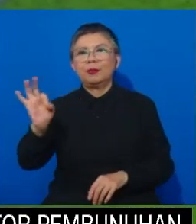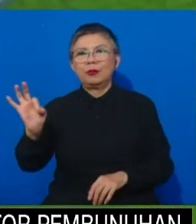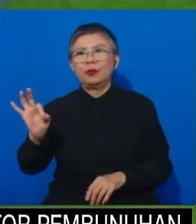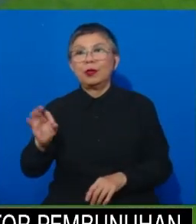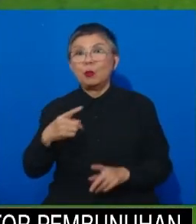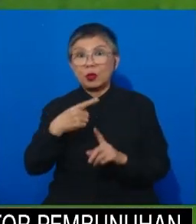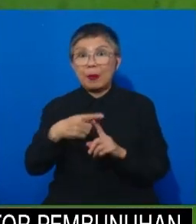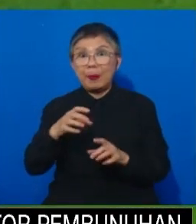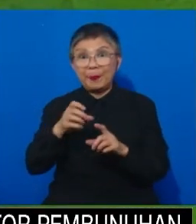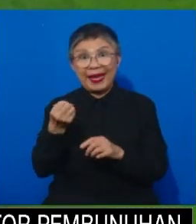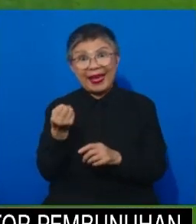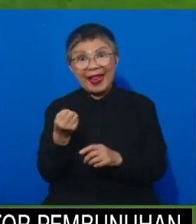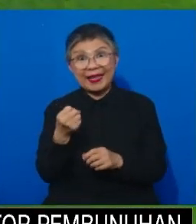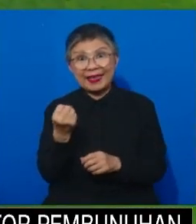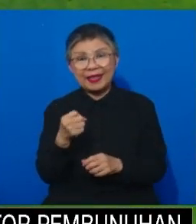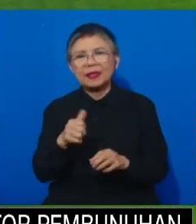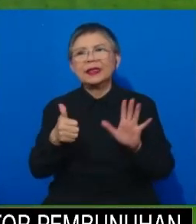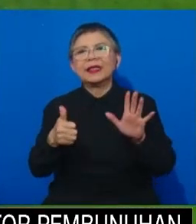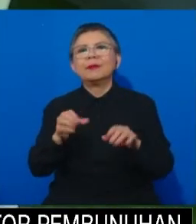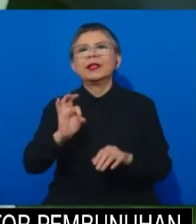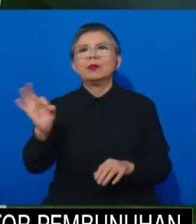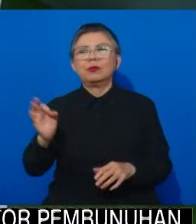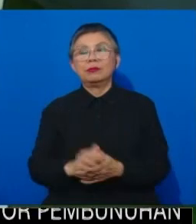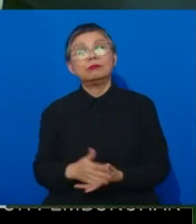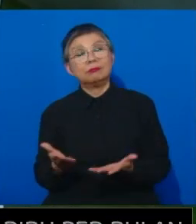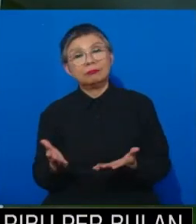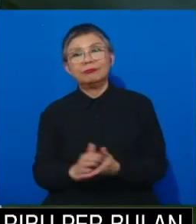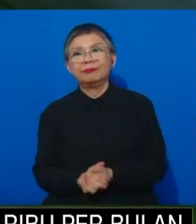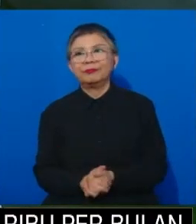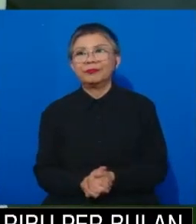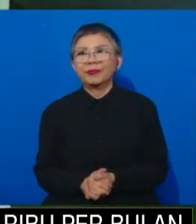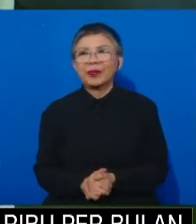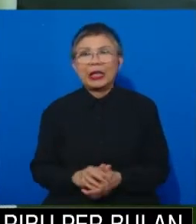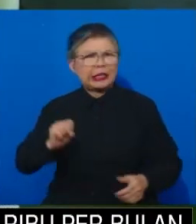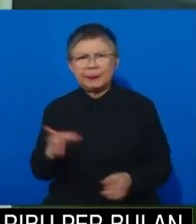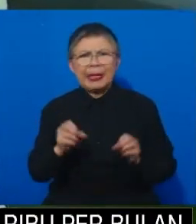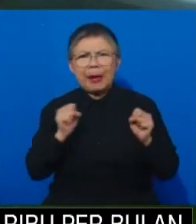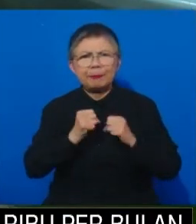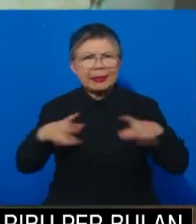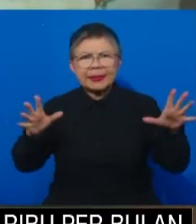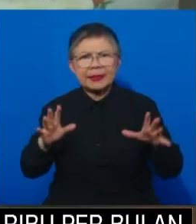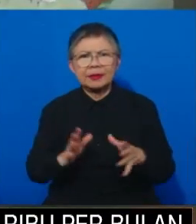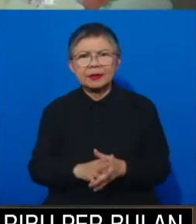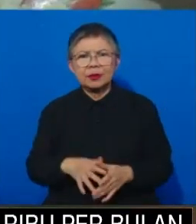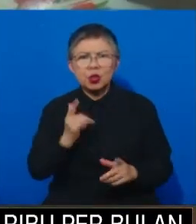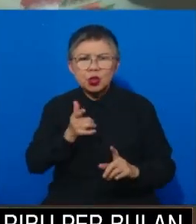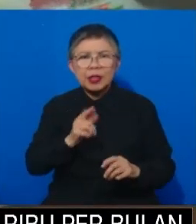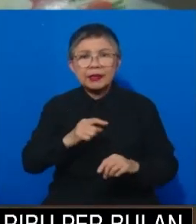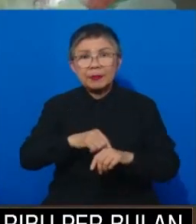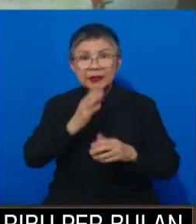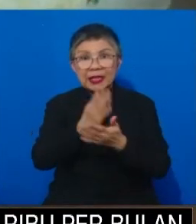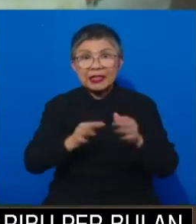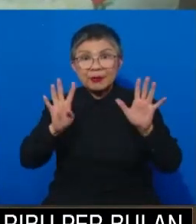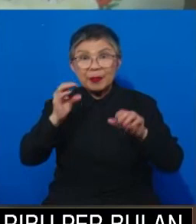Kalau ditambah perkedel kentang, hanya Rp6.000 saja. Jangan sampai kehabisan ya. Sop lidah ini dapat Anda buru di jam 8:30